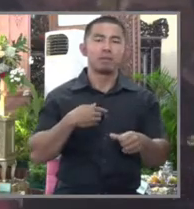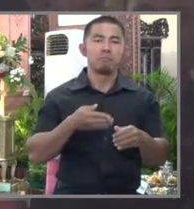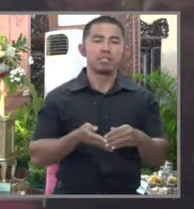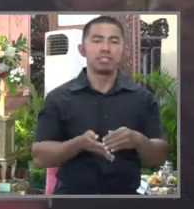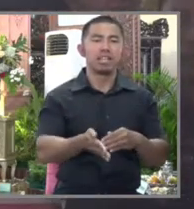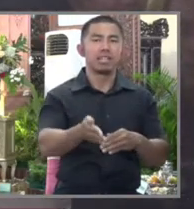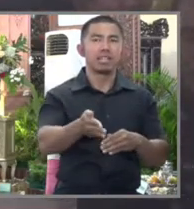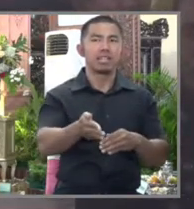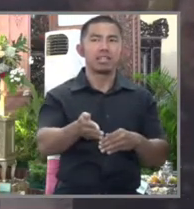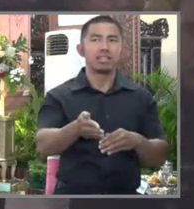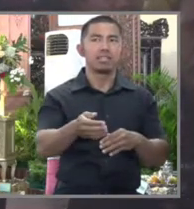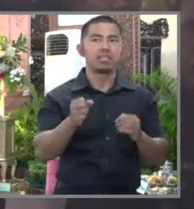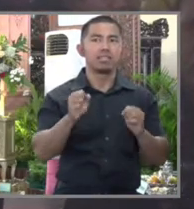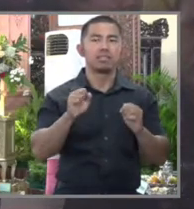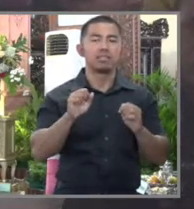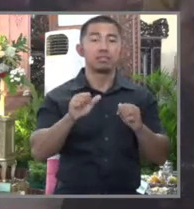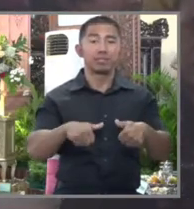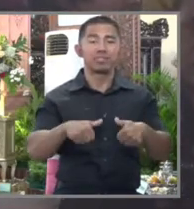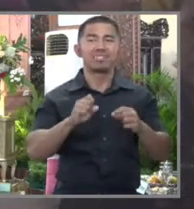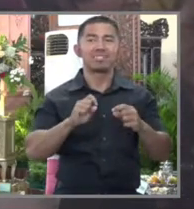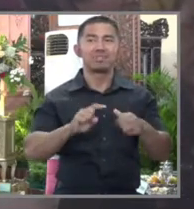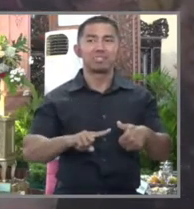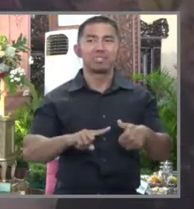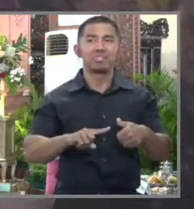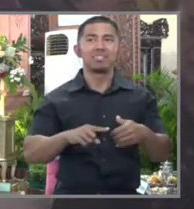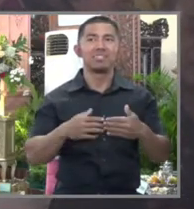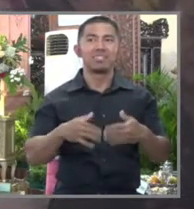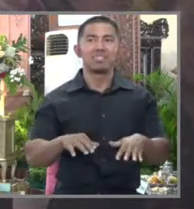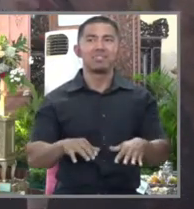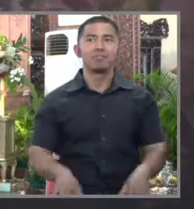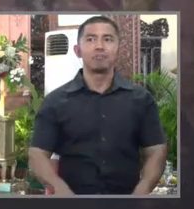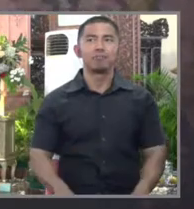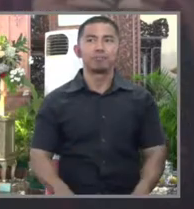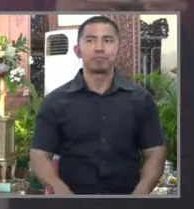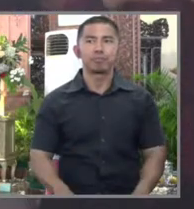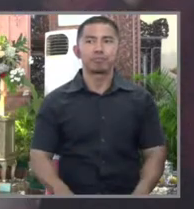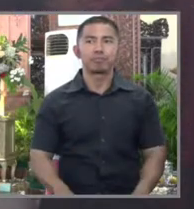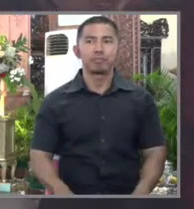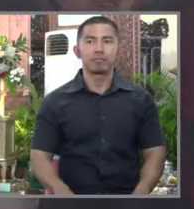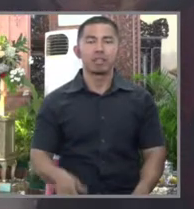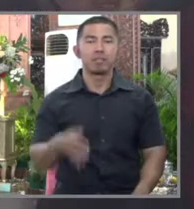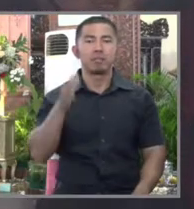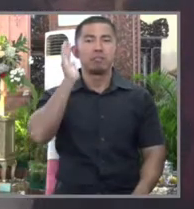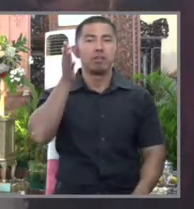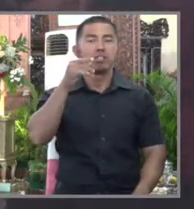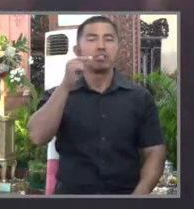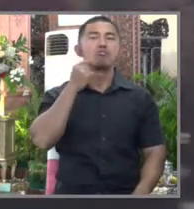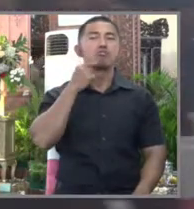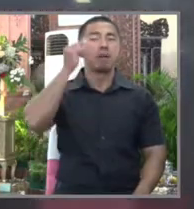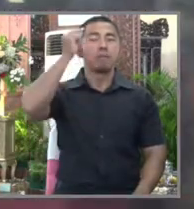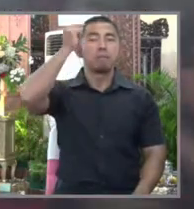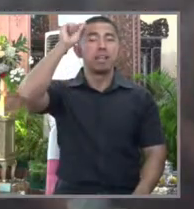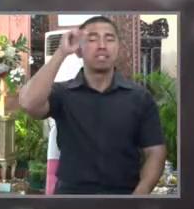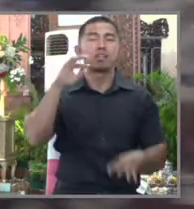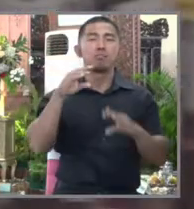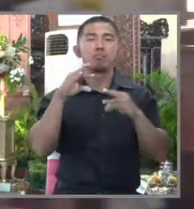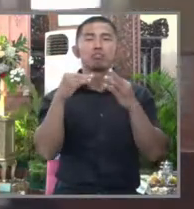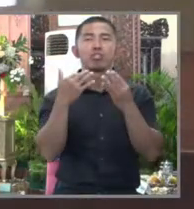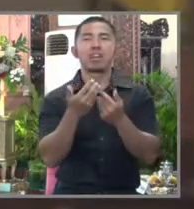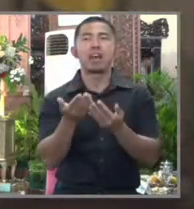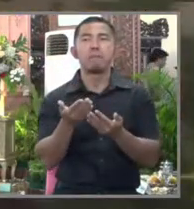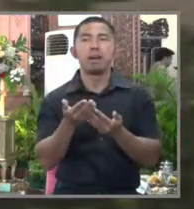dengan suite pemilihan. Voting. Iya. Besok lagi kamu belajar musyawarah. Caranya gimana? Wes salah